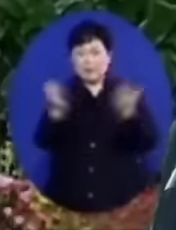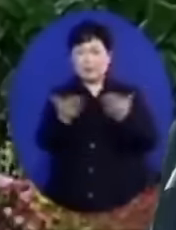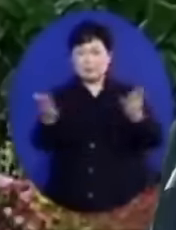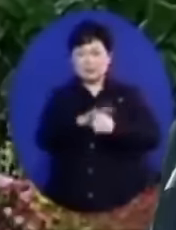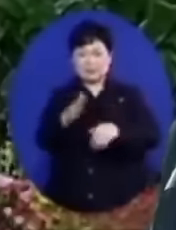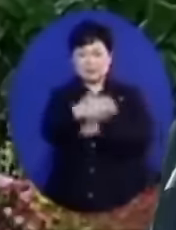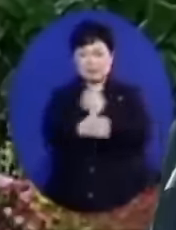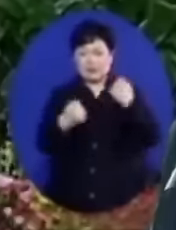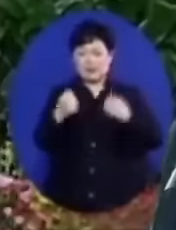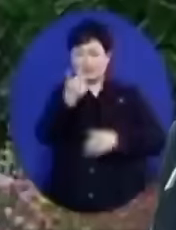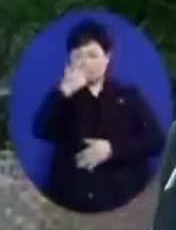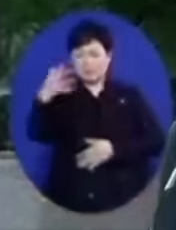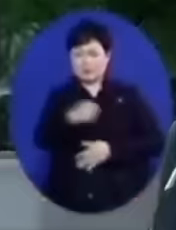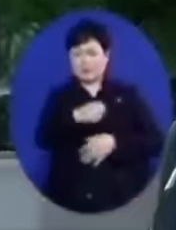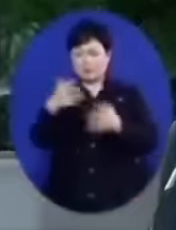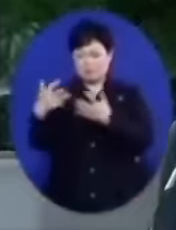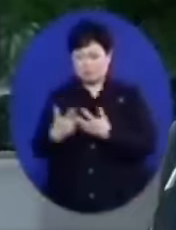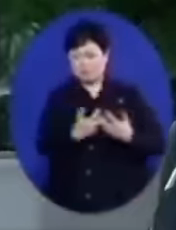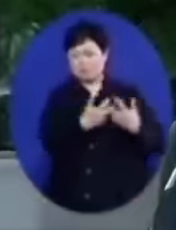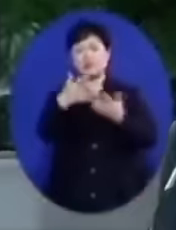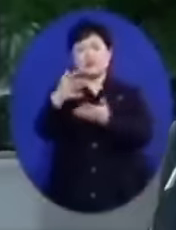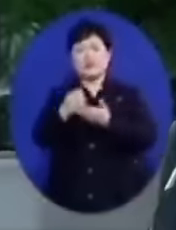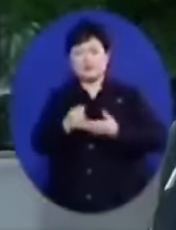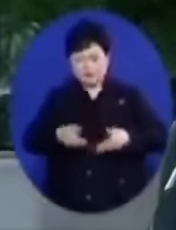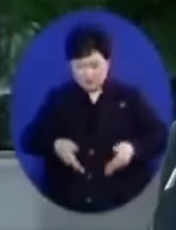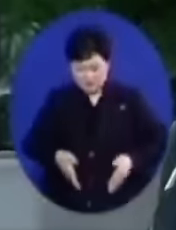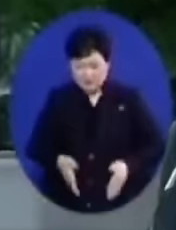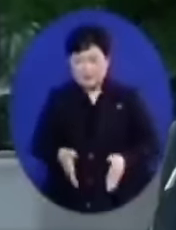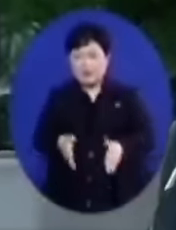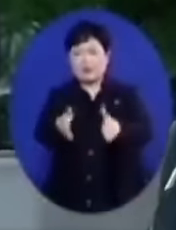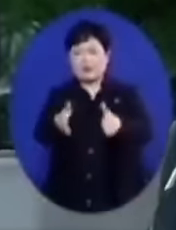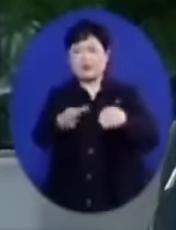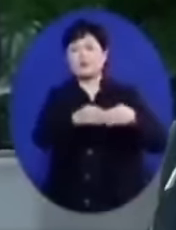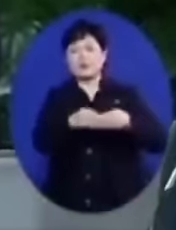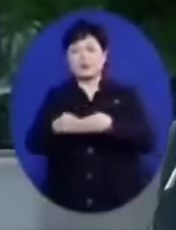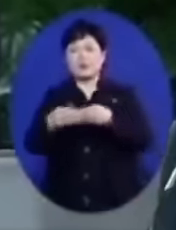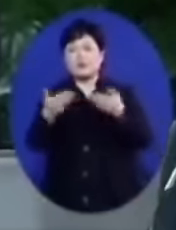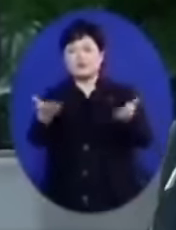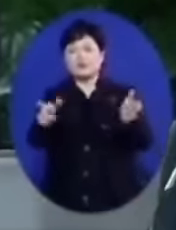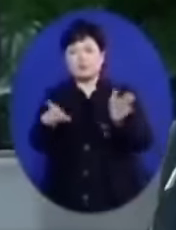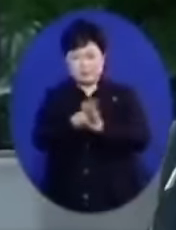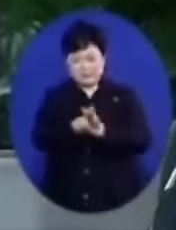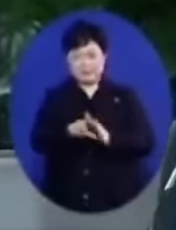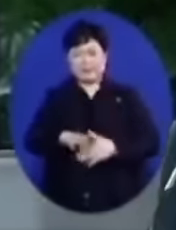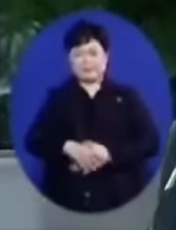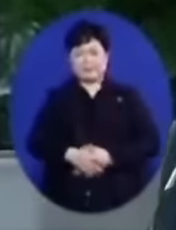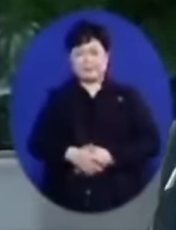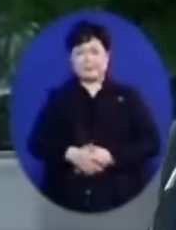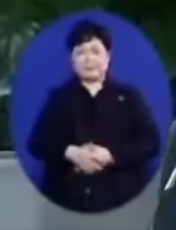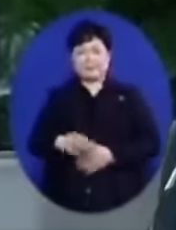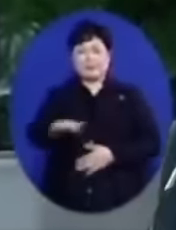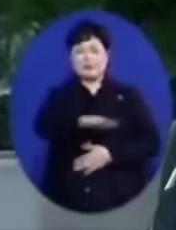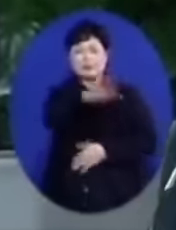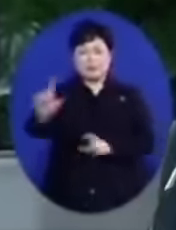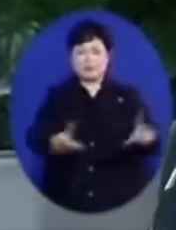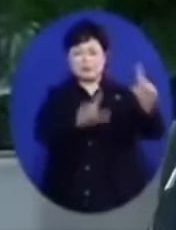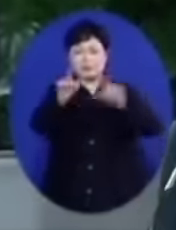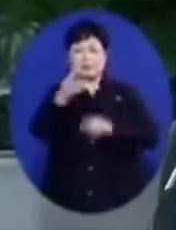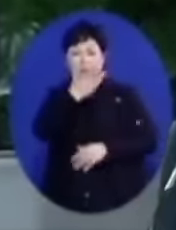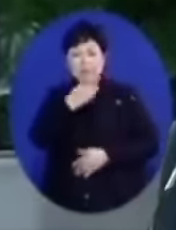강건하고 생명의 어때 풍성에 얻는 길로 이끌어 가시는 것입니다. 우리의 삶을